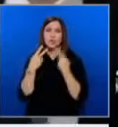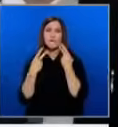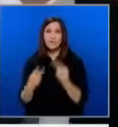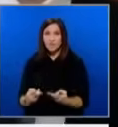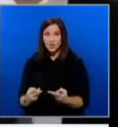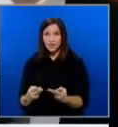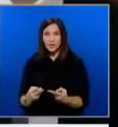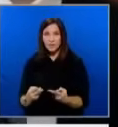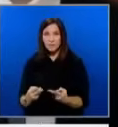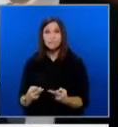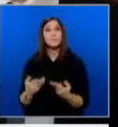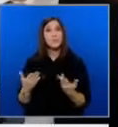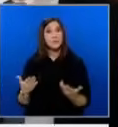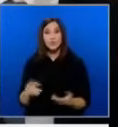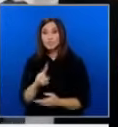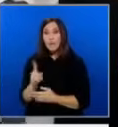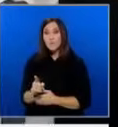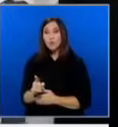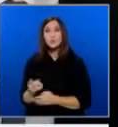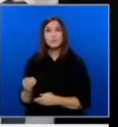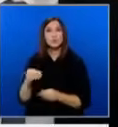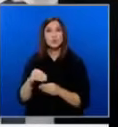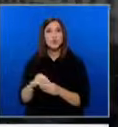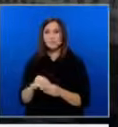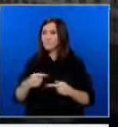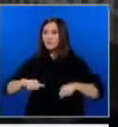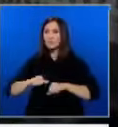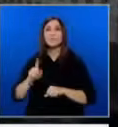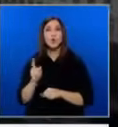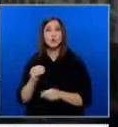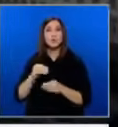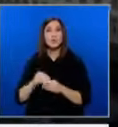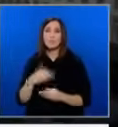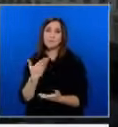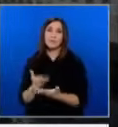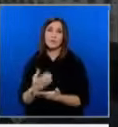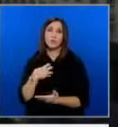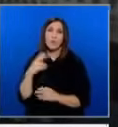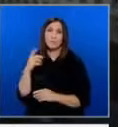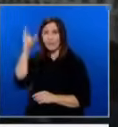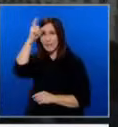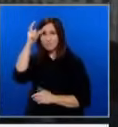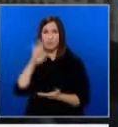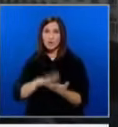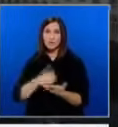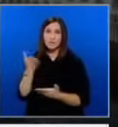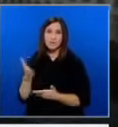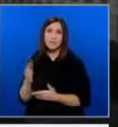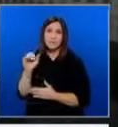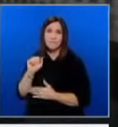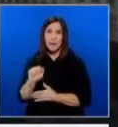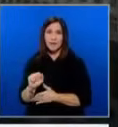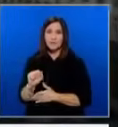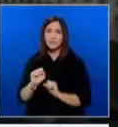виждания, че не можем да участваме в кабинет, в който участват представители на ГЕРБ и ДПС. Доказваме, че тези